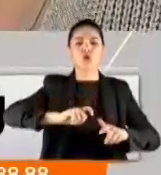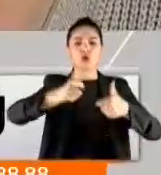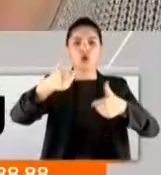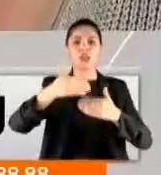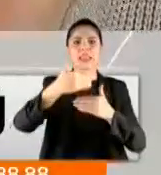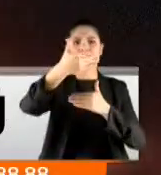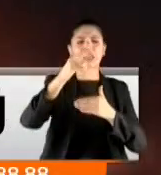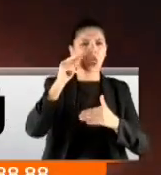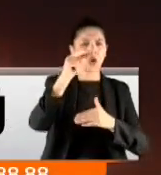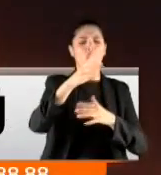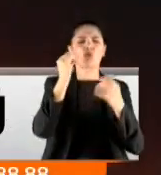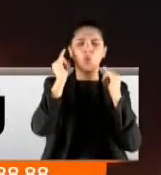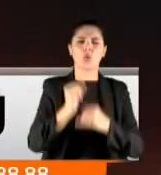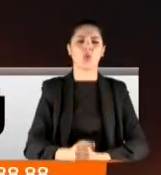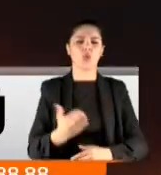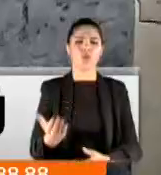gördüm, çok kötüydü.